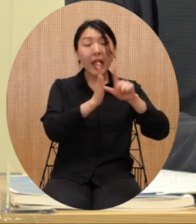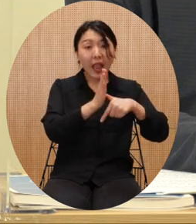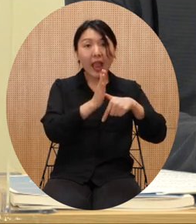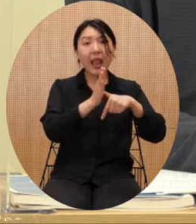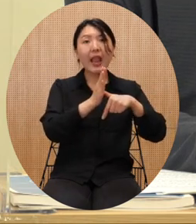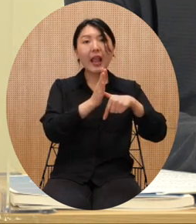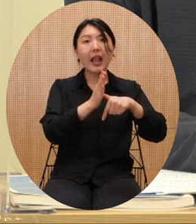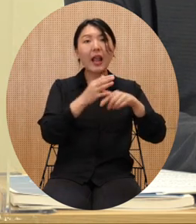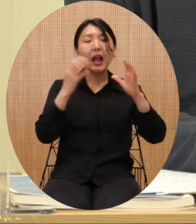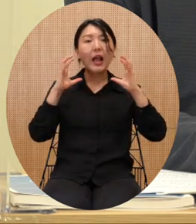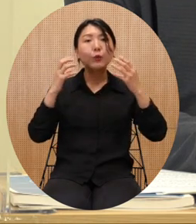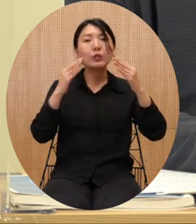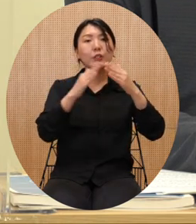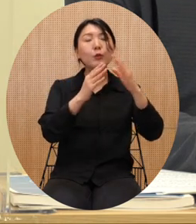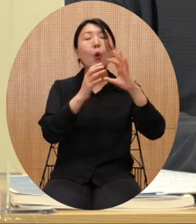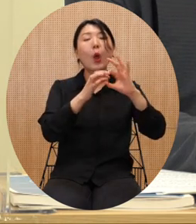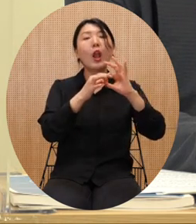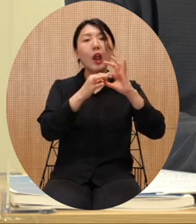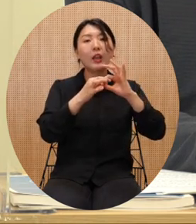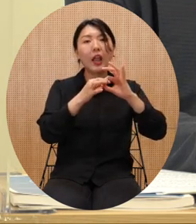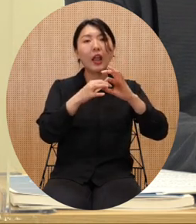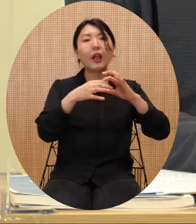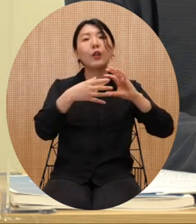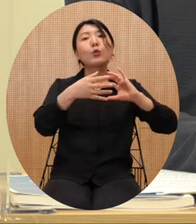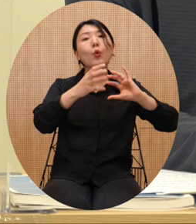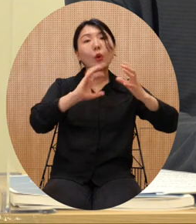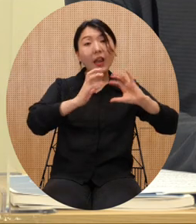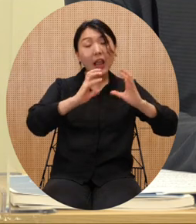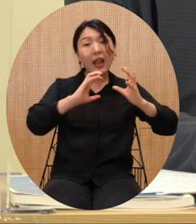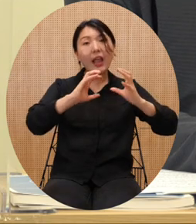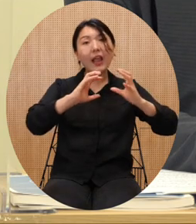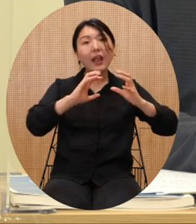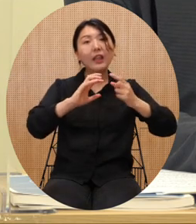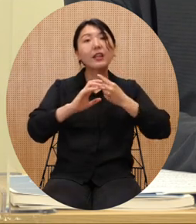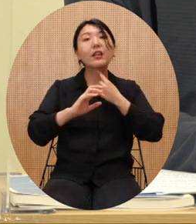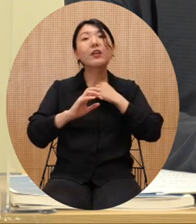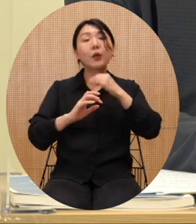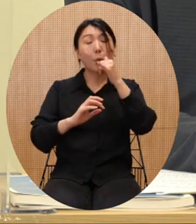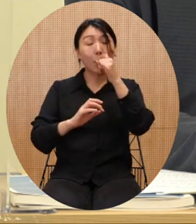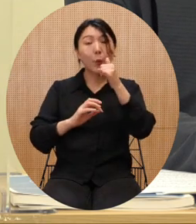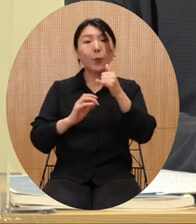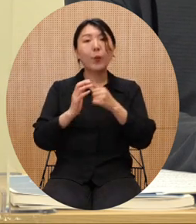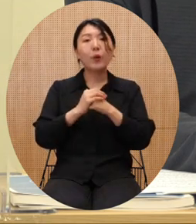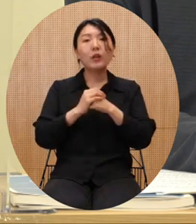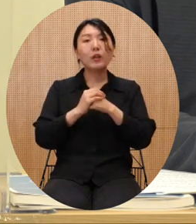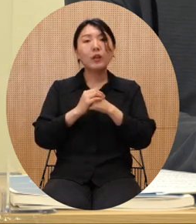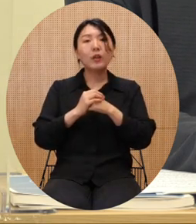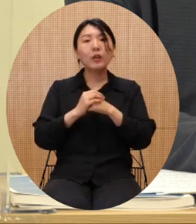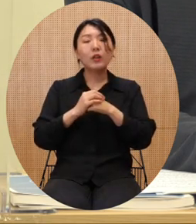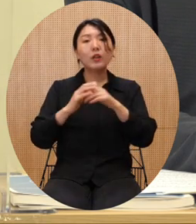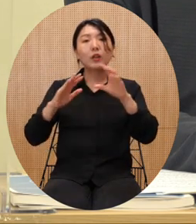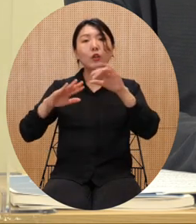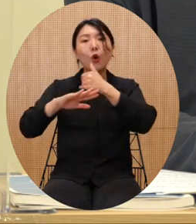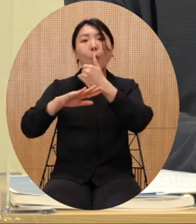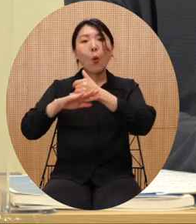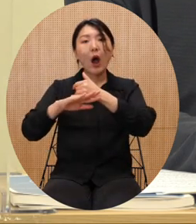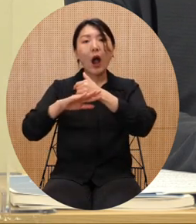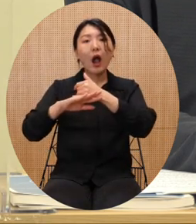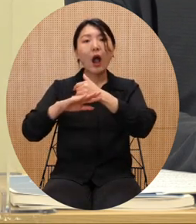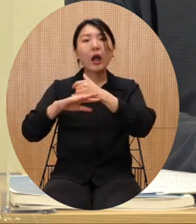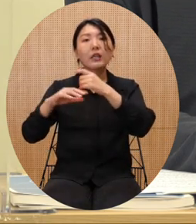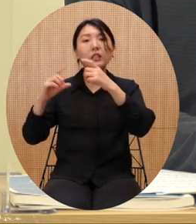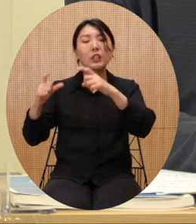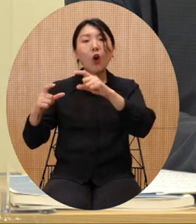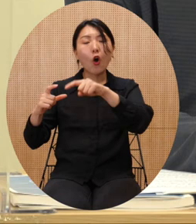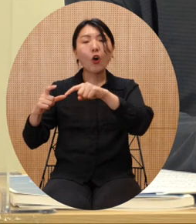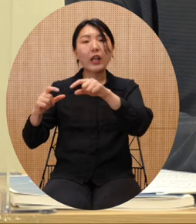연도에 저희가 그 아동주거와 관련된 그런 토론회를 함으로 해가지고 여기 정원